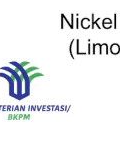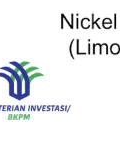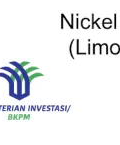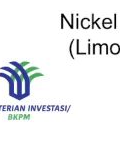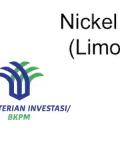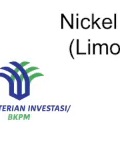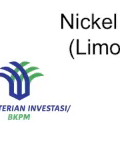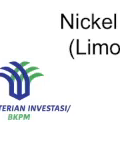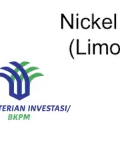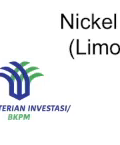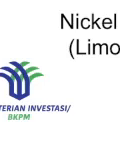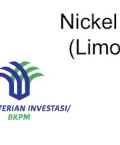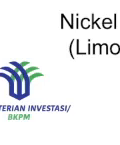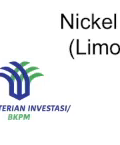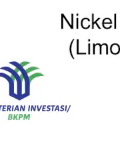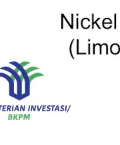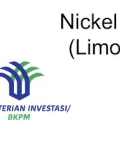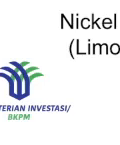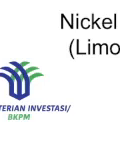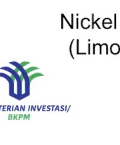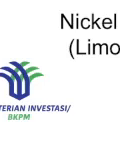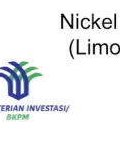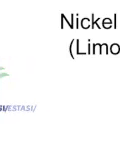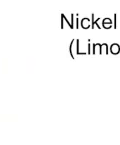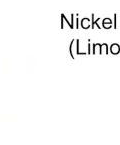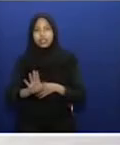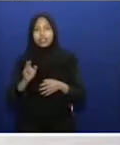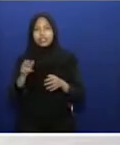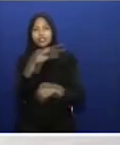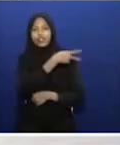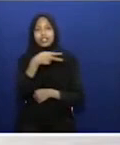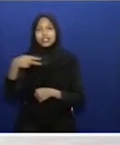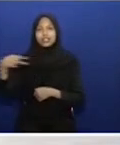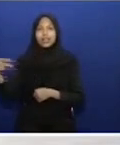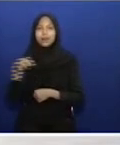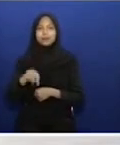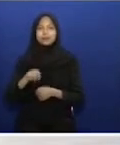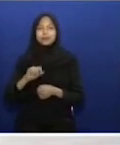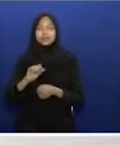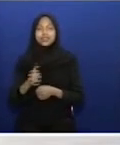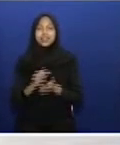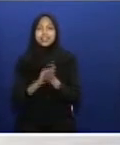satu negara penghasil baterai mobil terbesar di dunia.